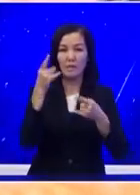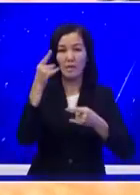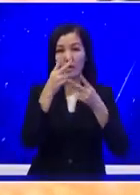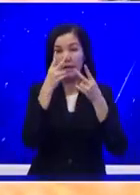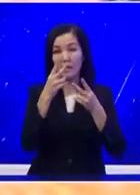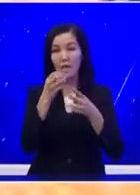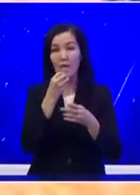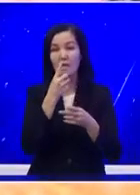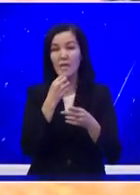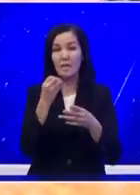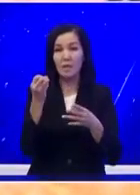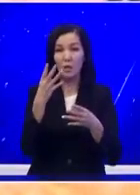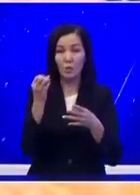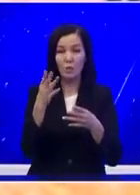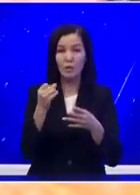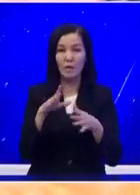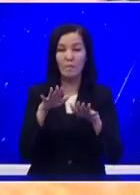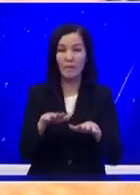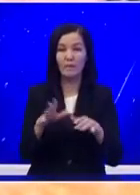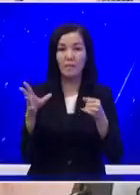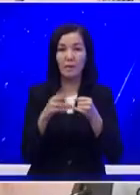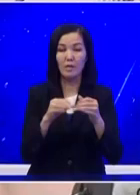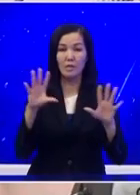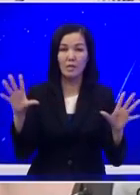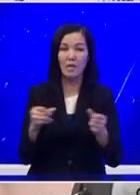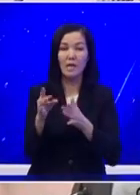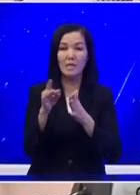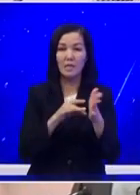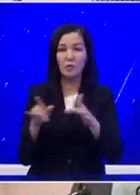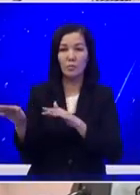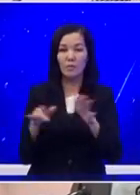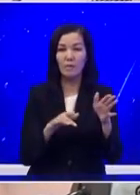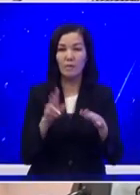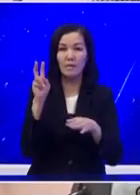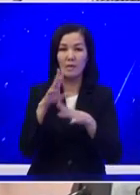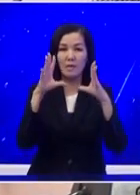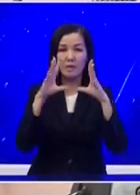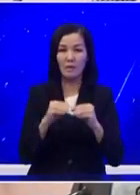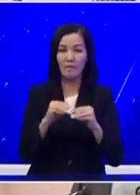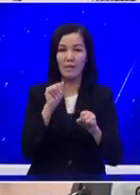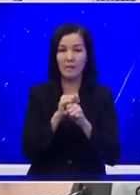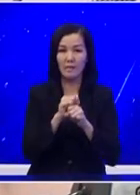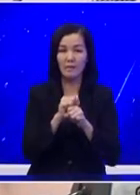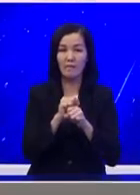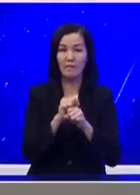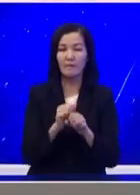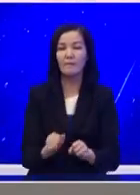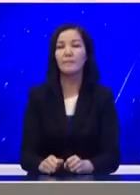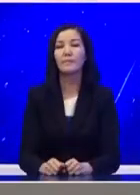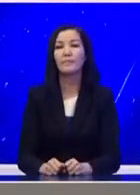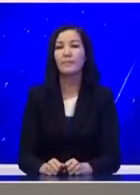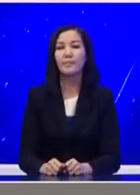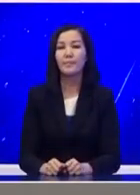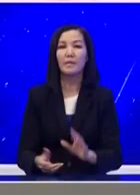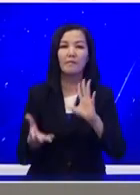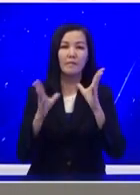мигает красная точка. Узнав точное местоположение, спасатели могут экстренно прибыть на место и ликвидировать возгорание, не дав пожару разгуляться.